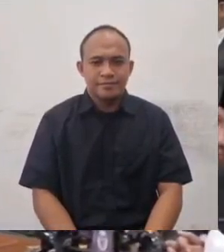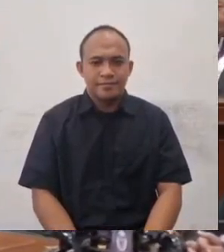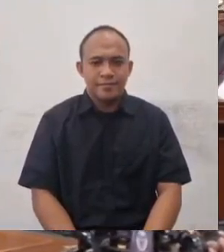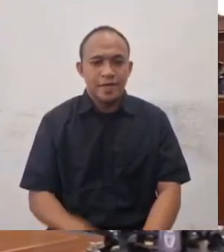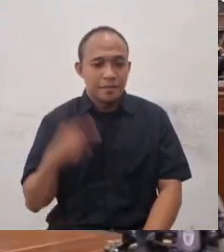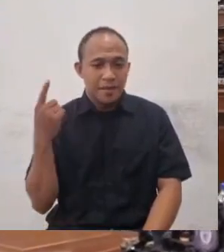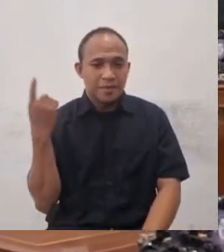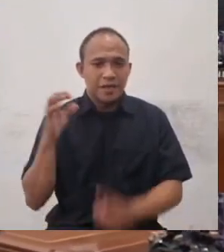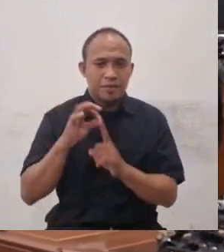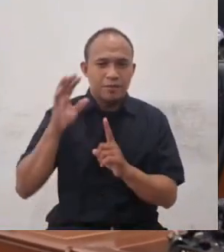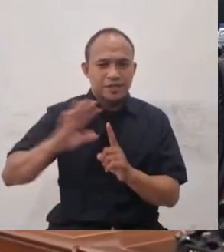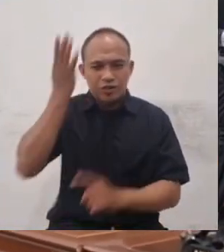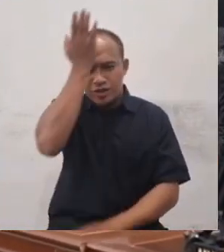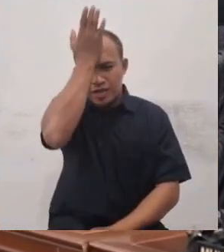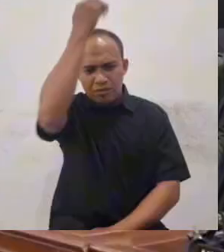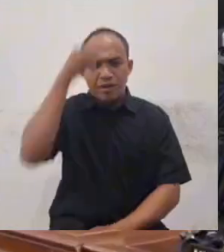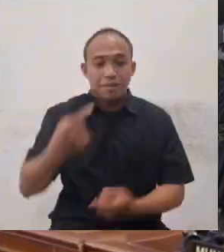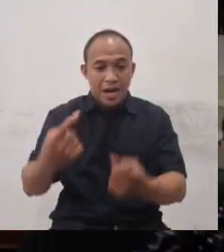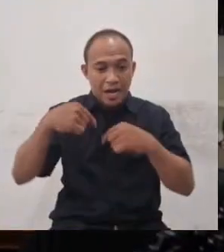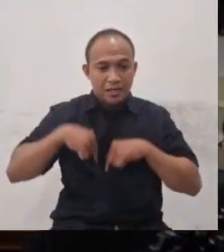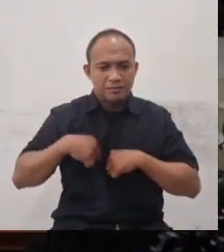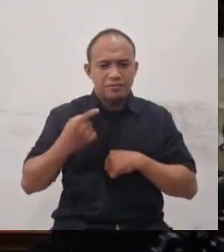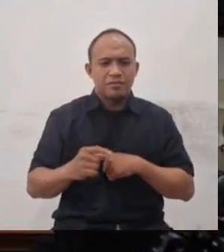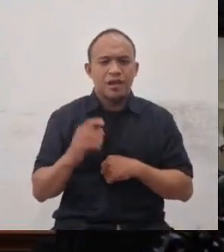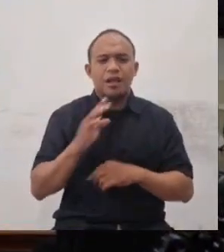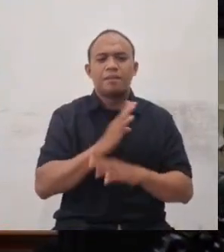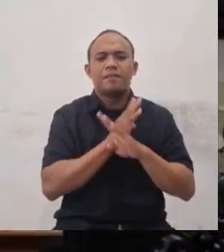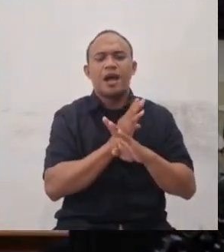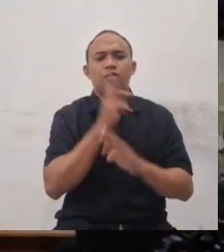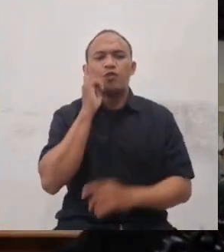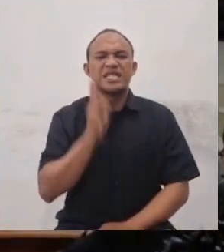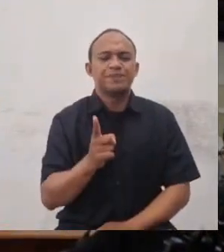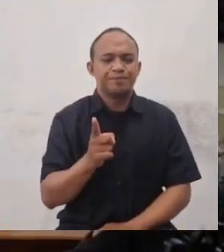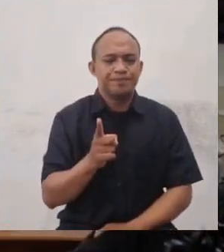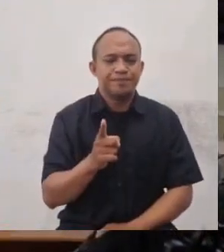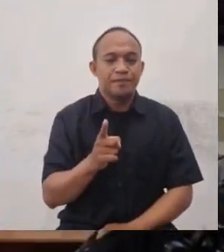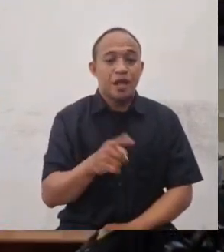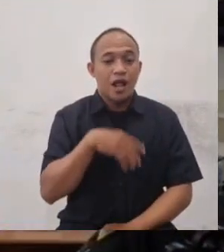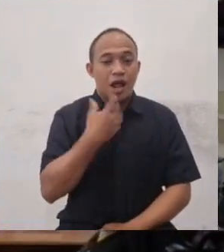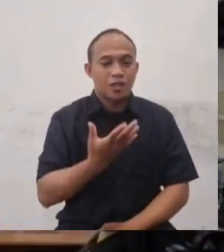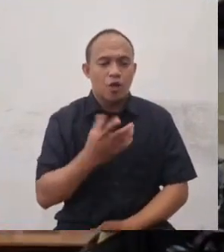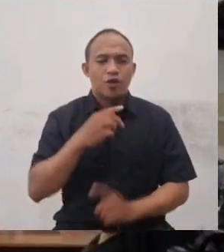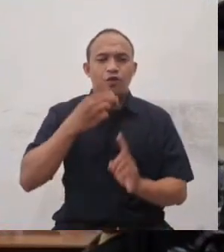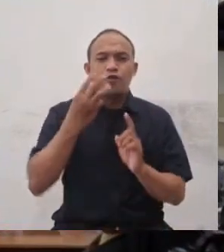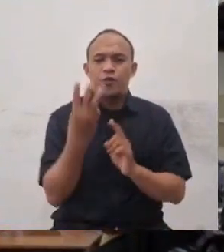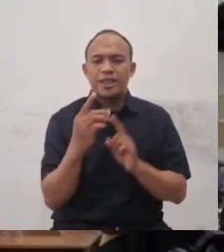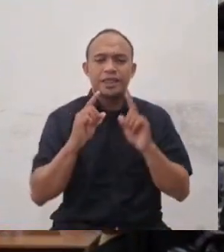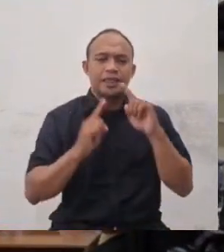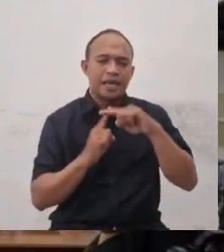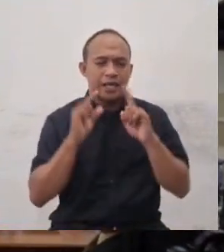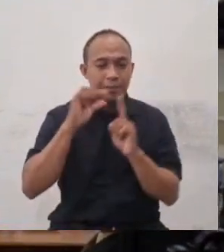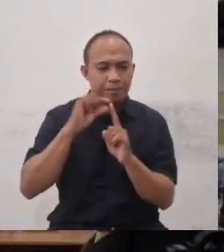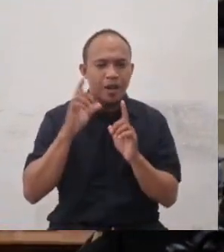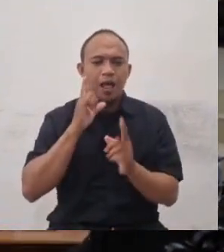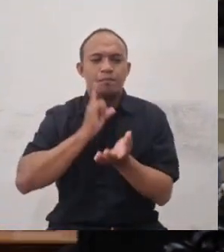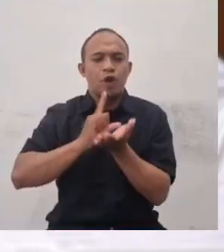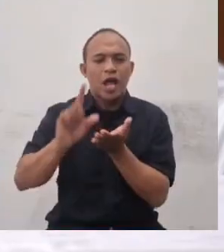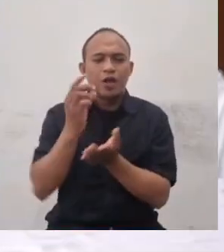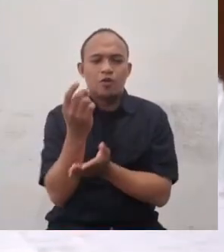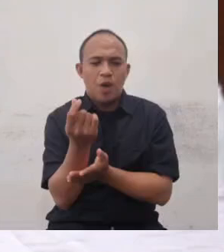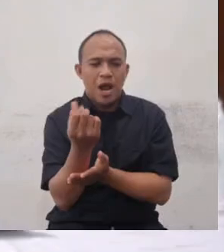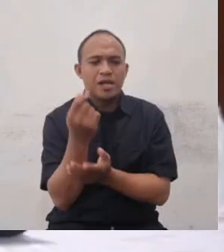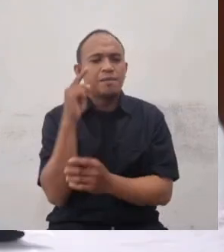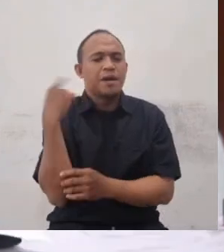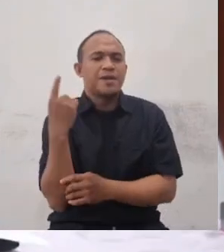Pemerintah Provinsi Gorontalo kembali meraih opini wajar tanpa pengecualian atau WTP atas laporan keuangan